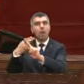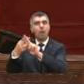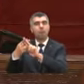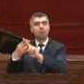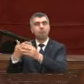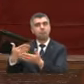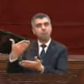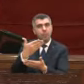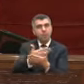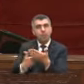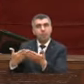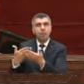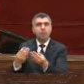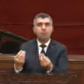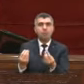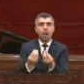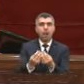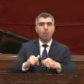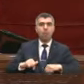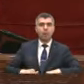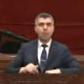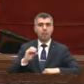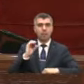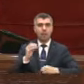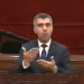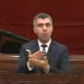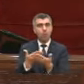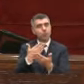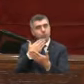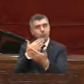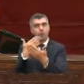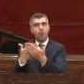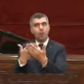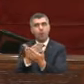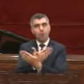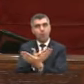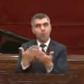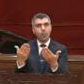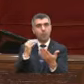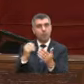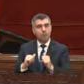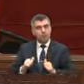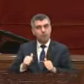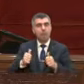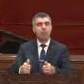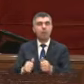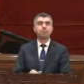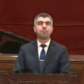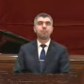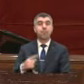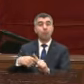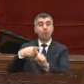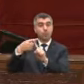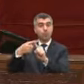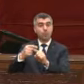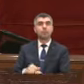تنسيق تام خاصة مع مؤسسة الوسيط الذي نشكرهم كل الشكر لهذه التعبئة. بالإضافة أيضا كيف ما